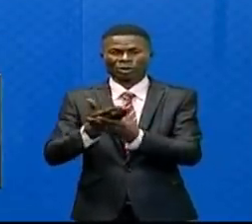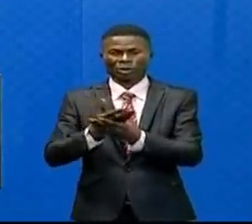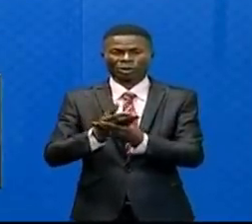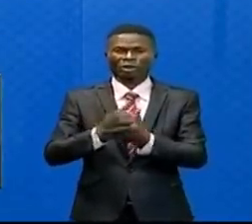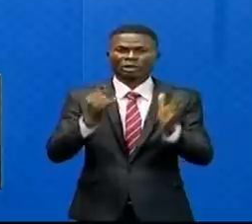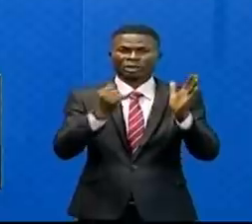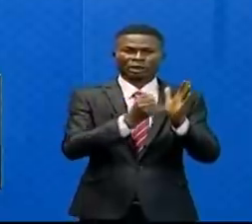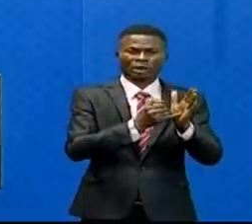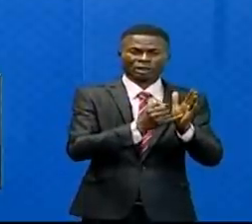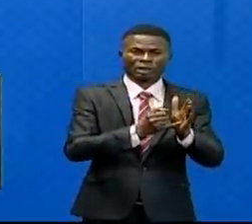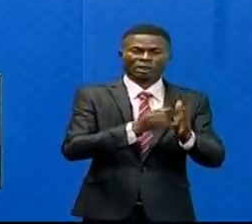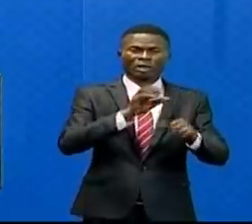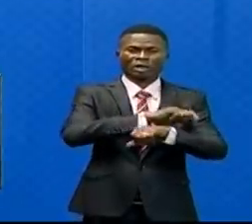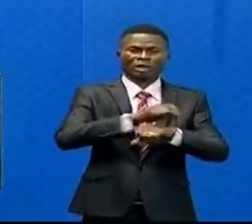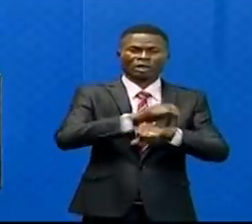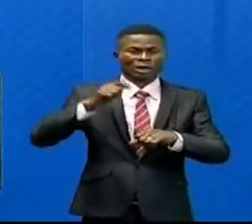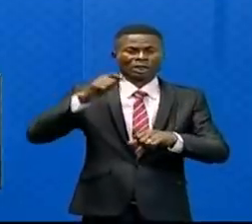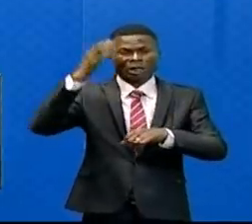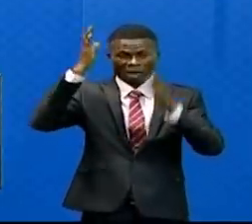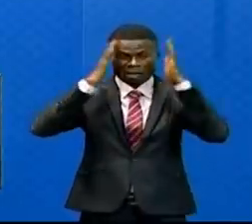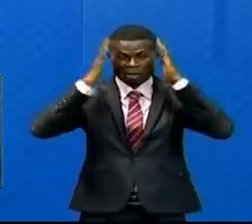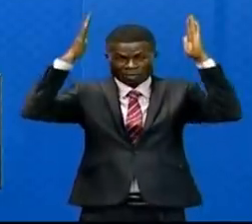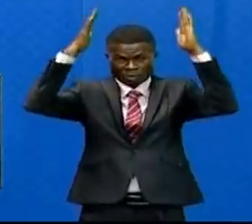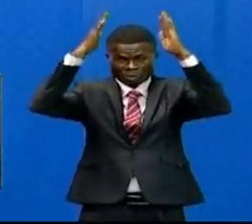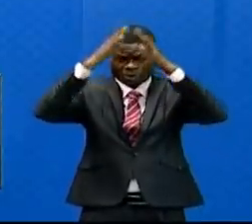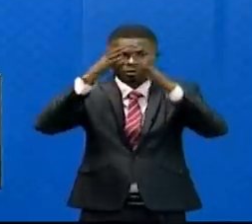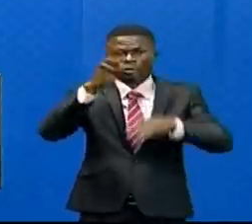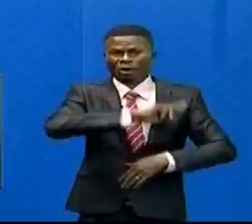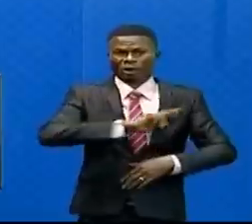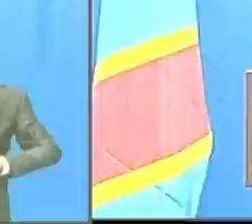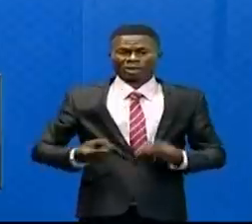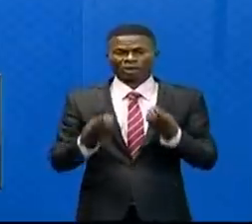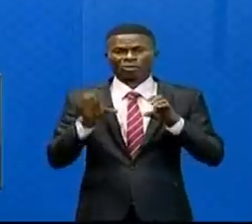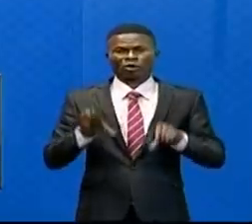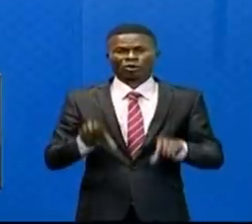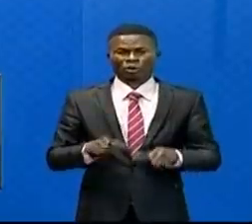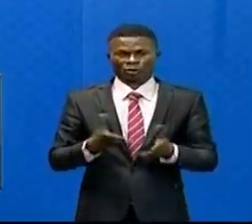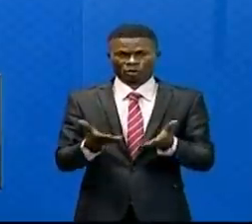le Saint-Siège et les gouvernements de la République démocratique du Congo.